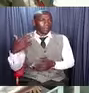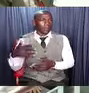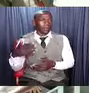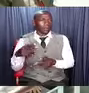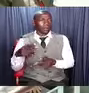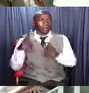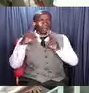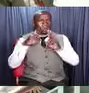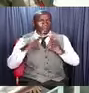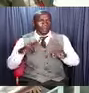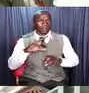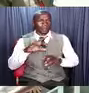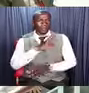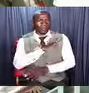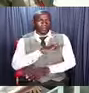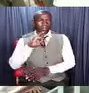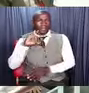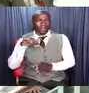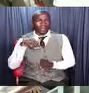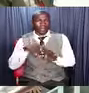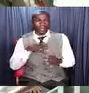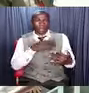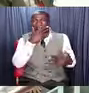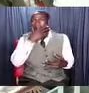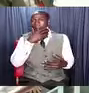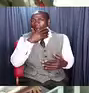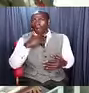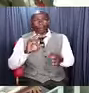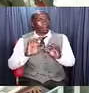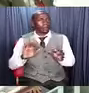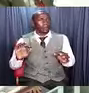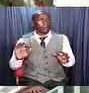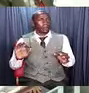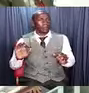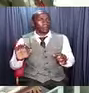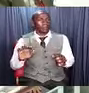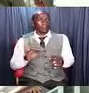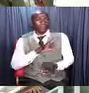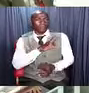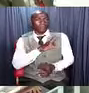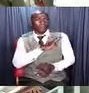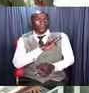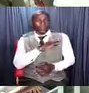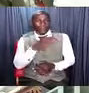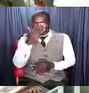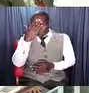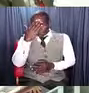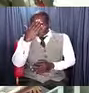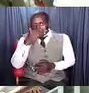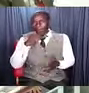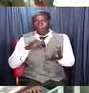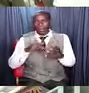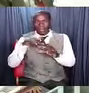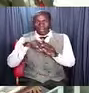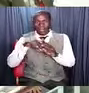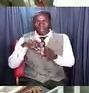la amani na watu hapo ndani halichakai. The fruit of peace is there. Tunda la utifu kwa mume hapo ndani halichakai. The